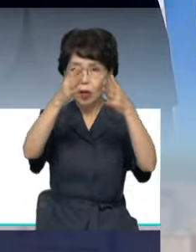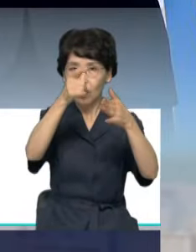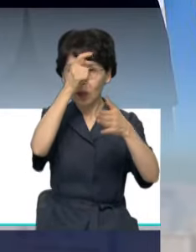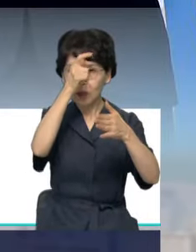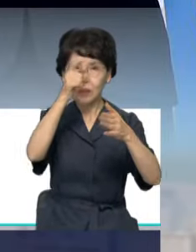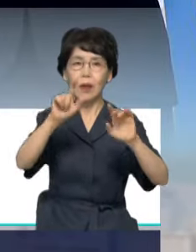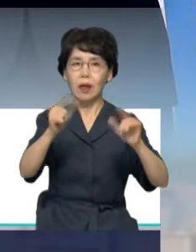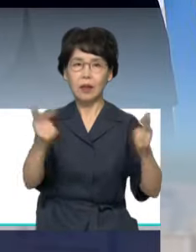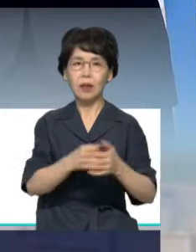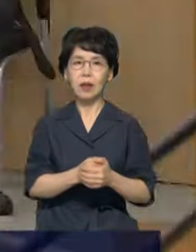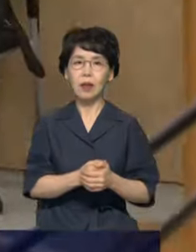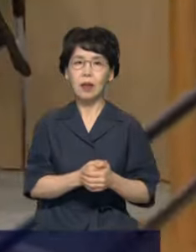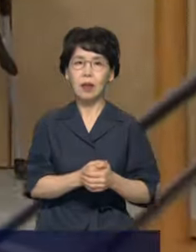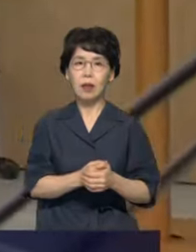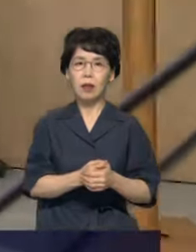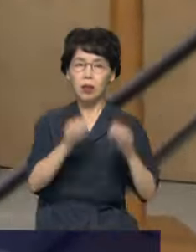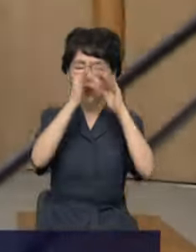기자입니다.